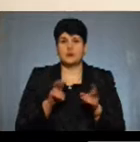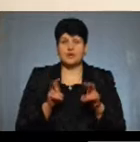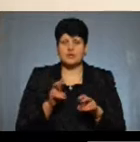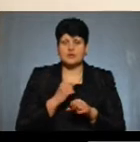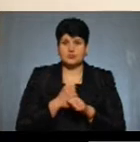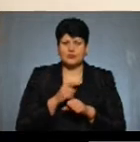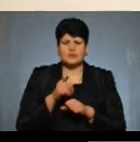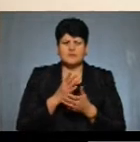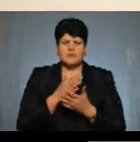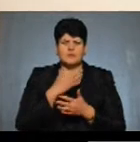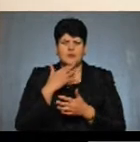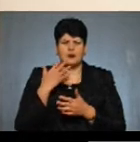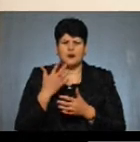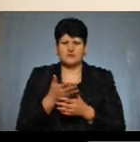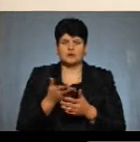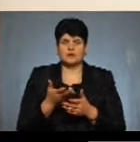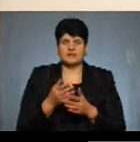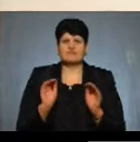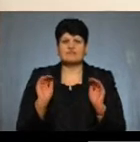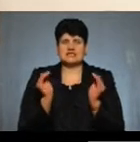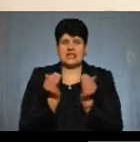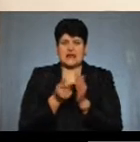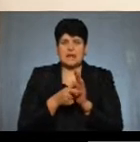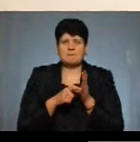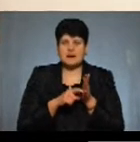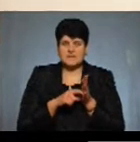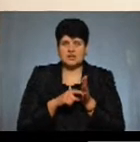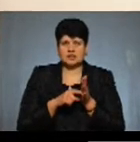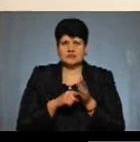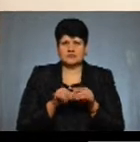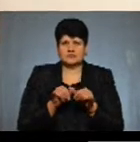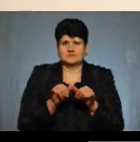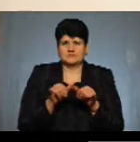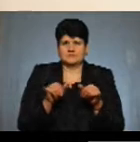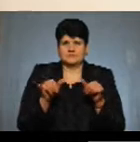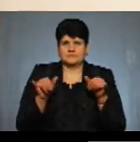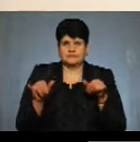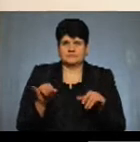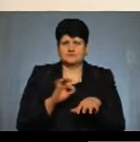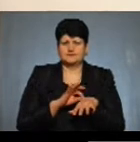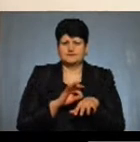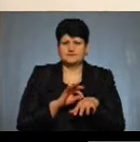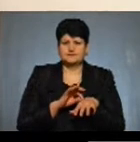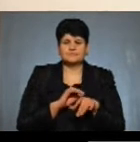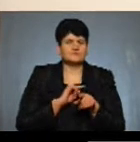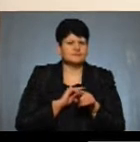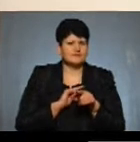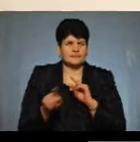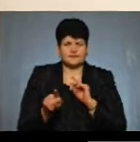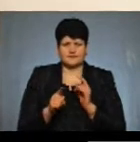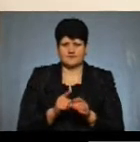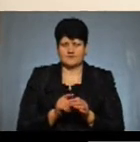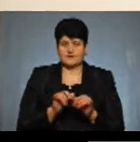роботу, там їх є багато. Відповідно, в закритих приміщеннях, відповідно, поширення збудника, воно